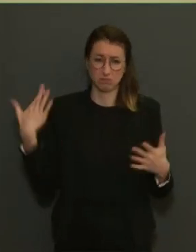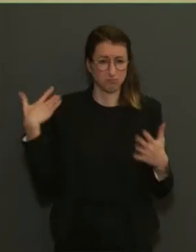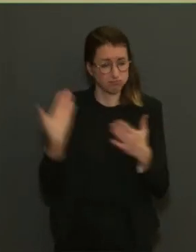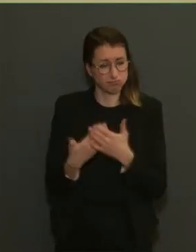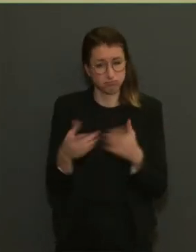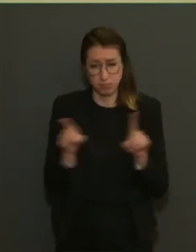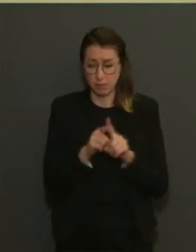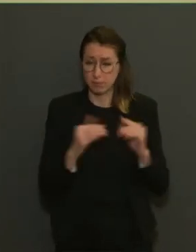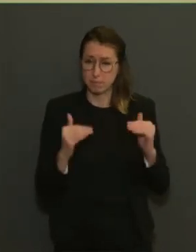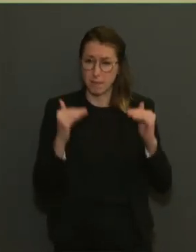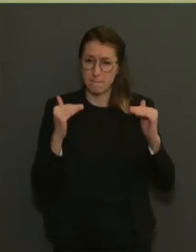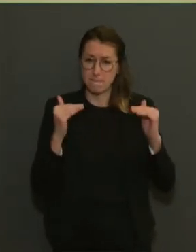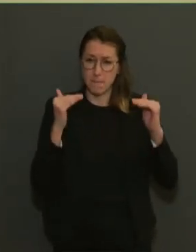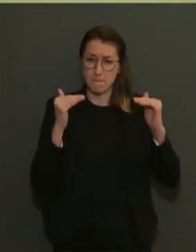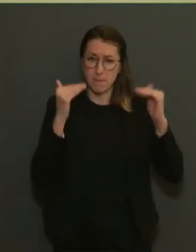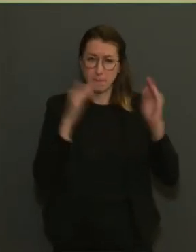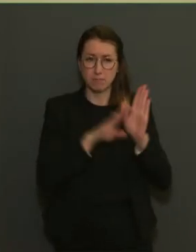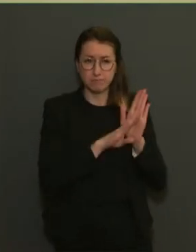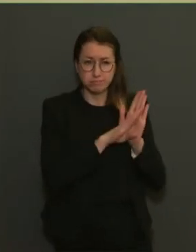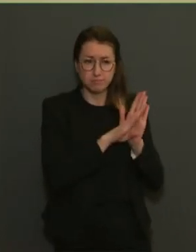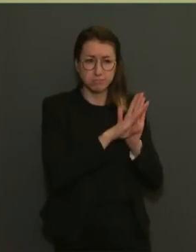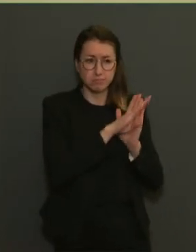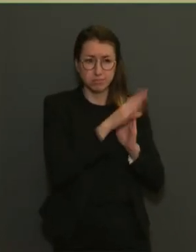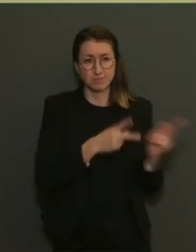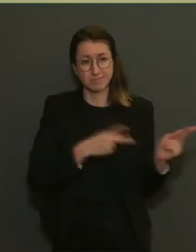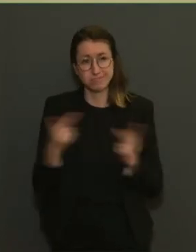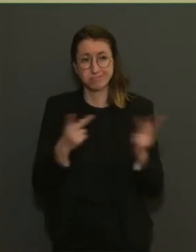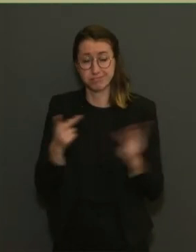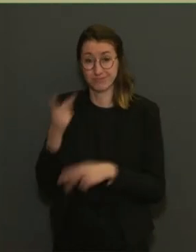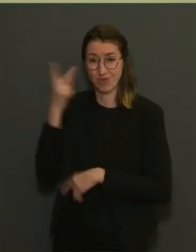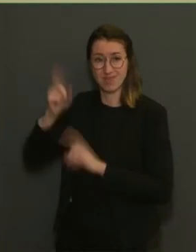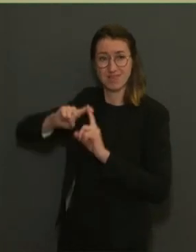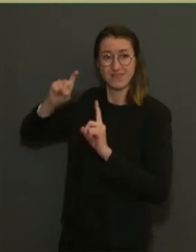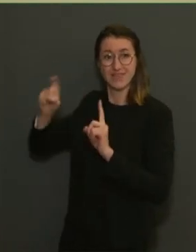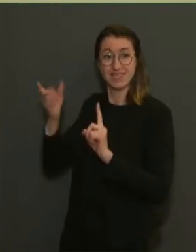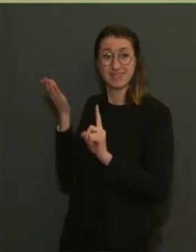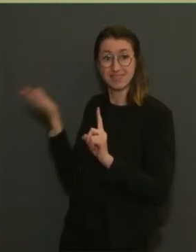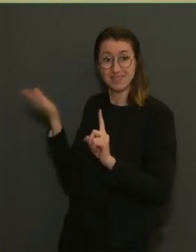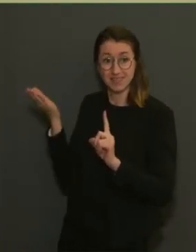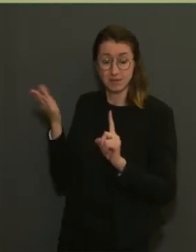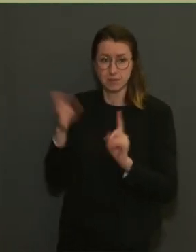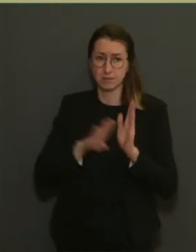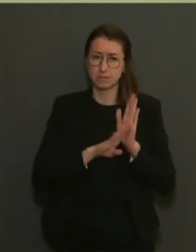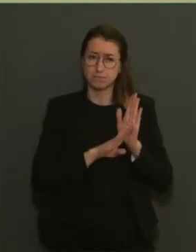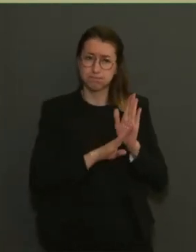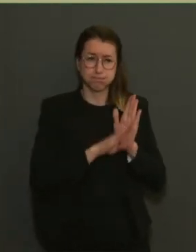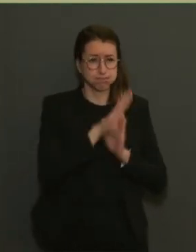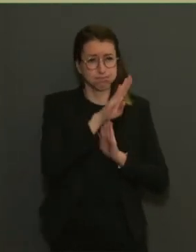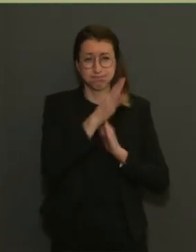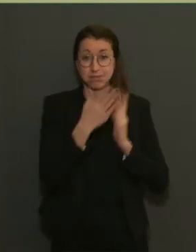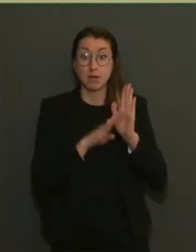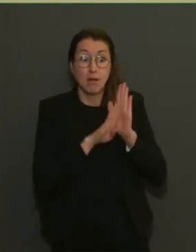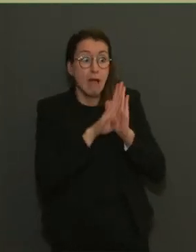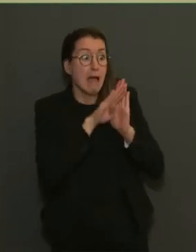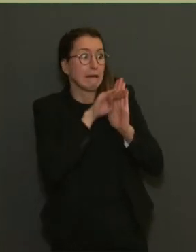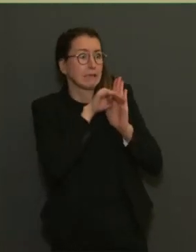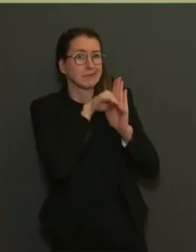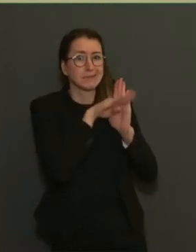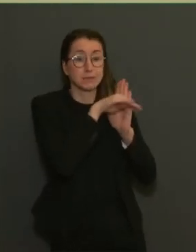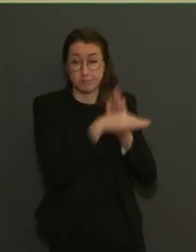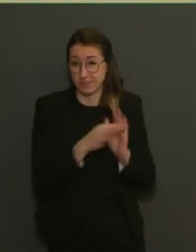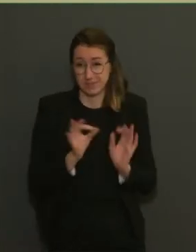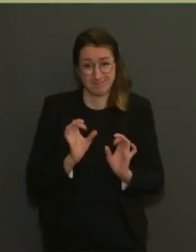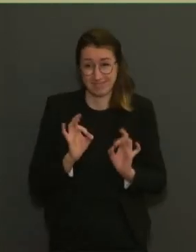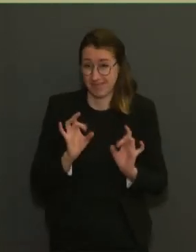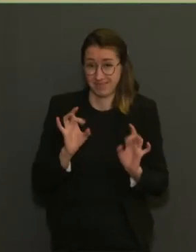dans la courbe que vous pouvez maintenant apercevoir une modification significative. Nous avons